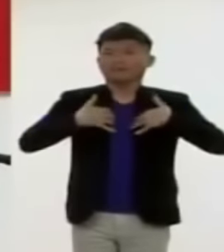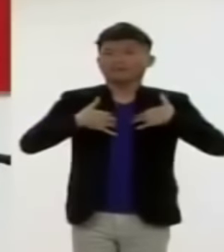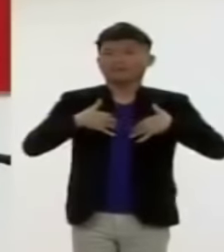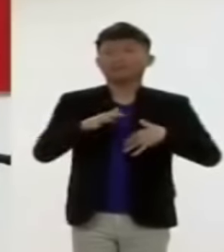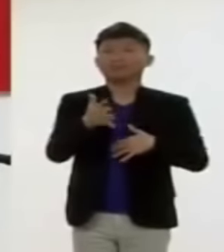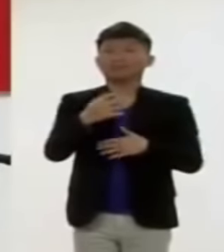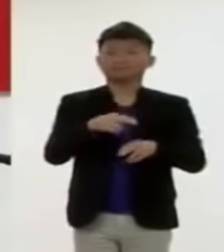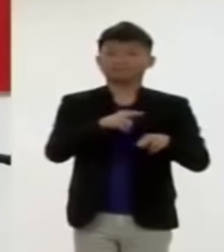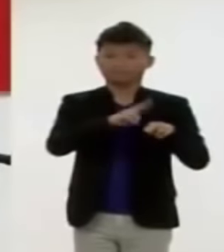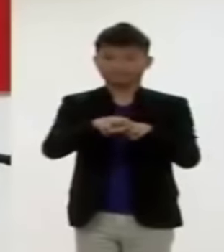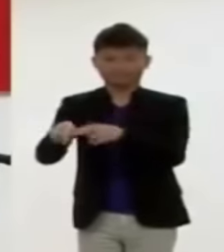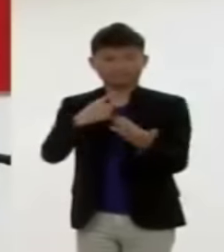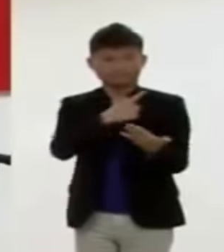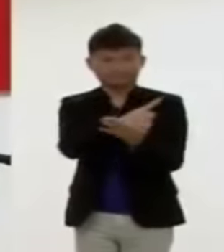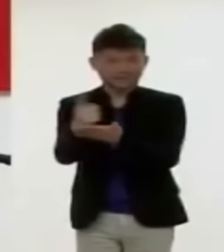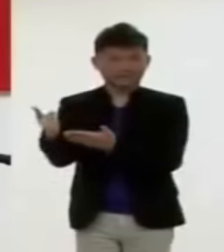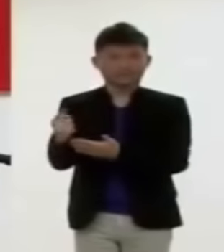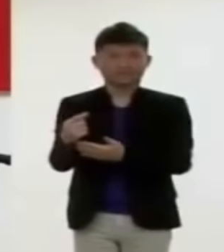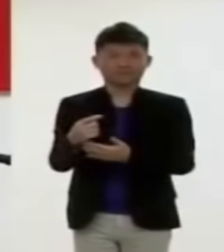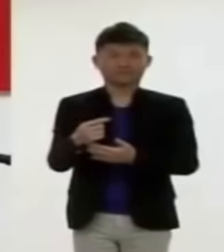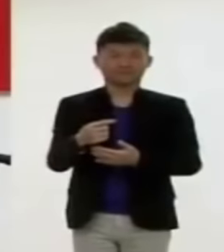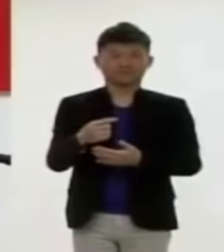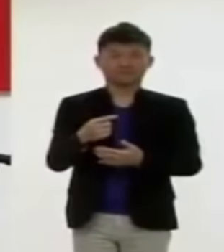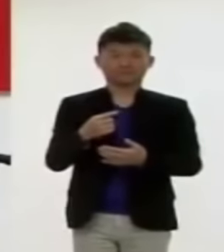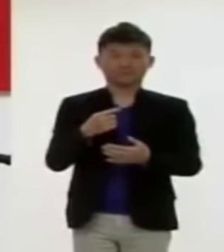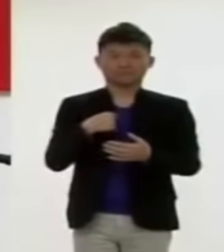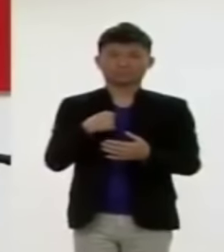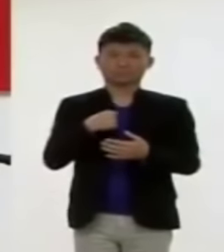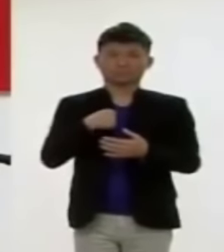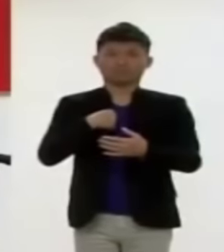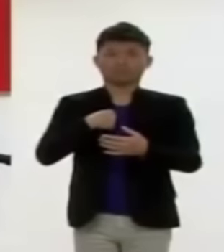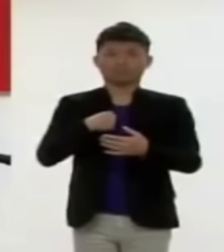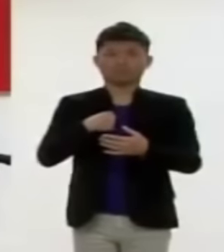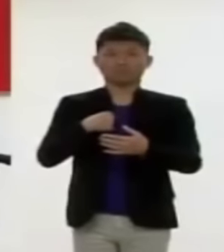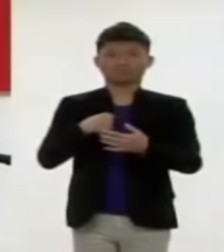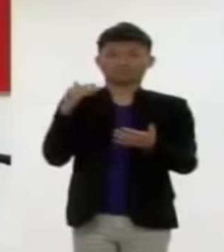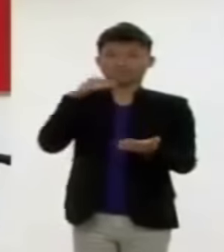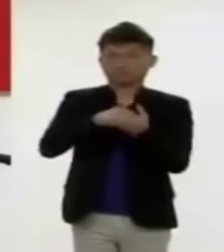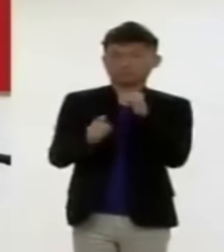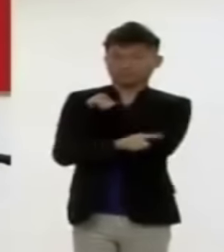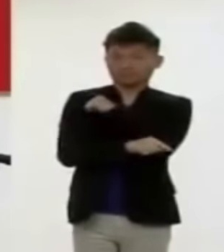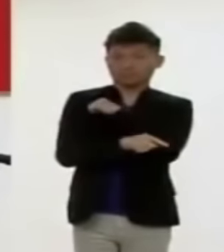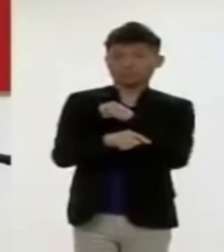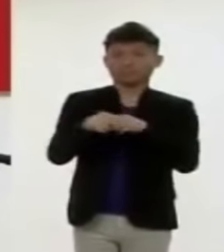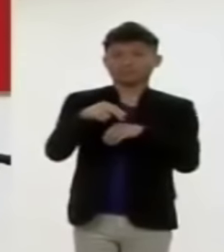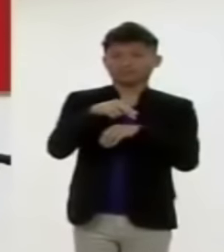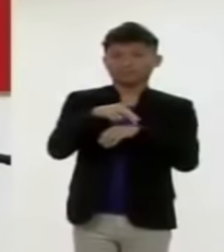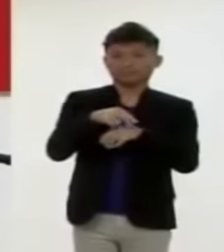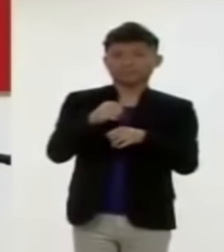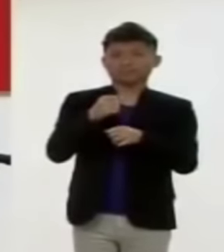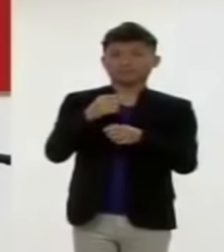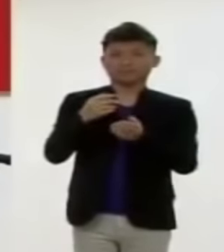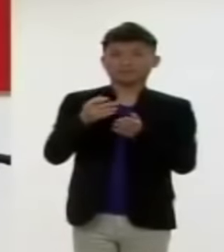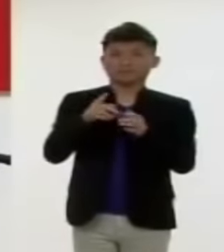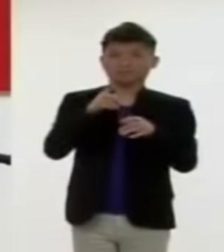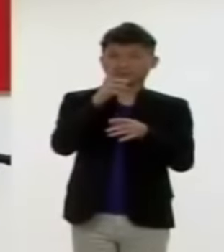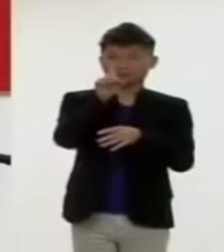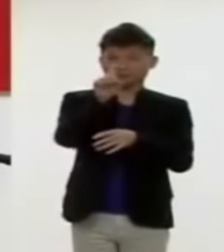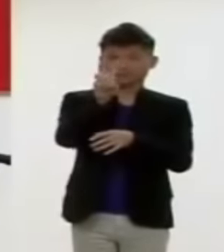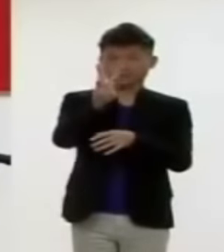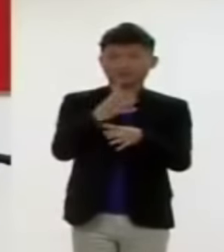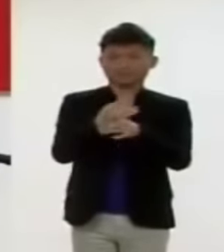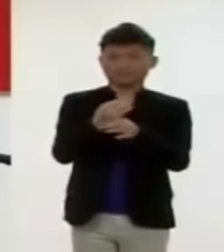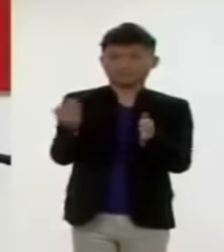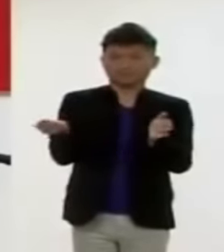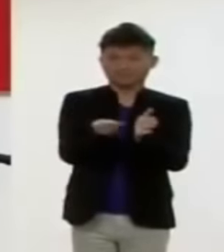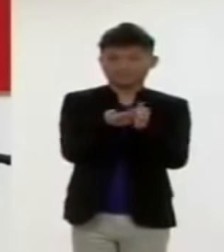在座每一个没有像我一样是搭着三板出来，我最后坐了登陆艇转了好13号码头，大家都会去，但是